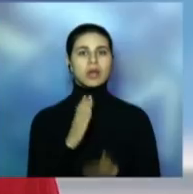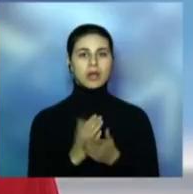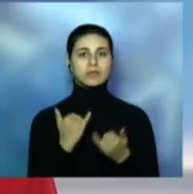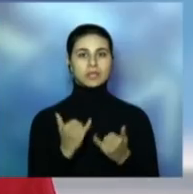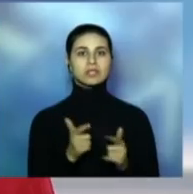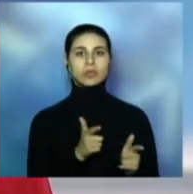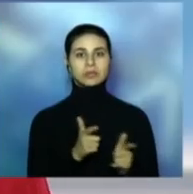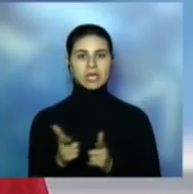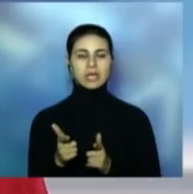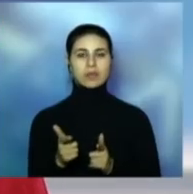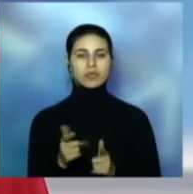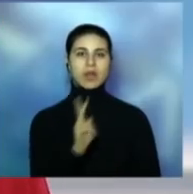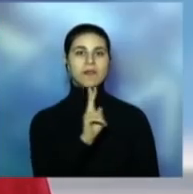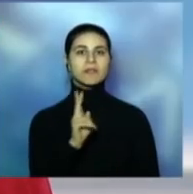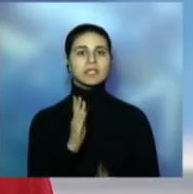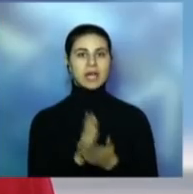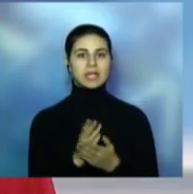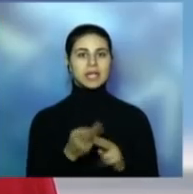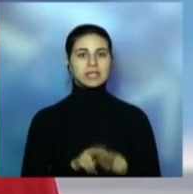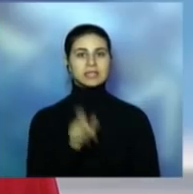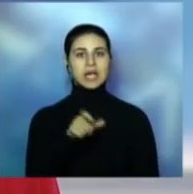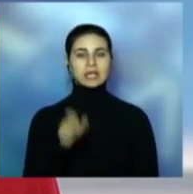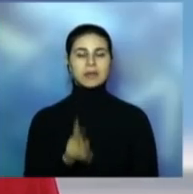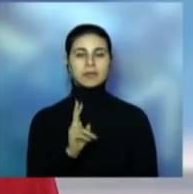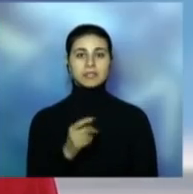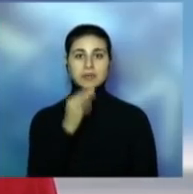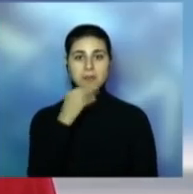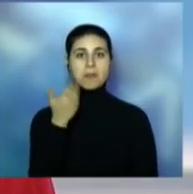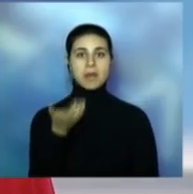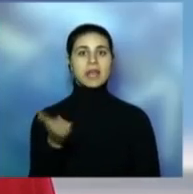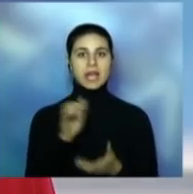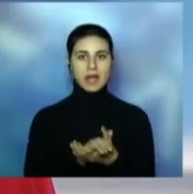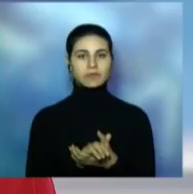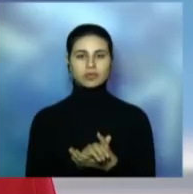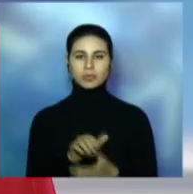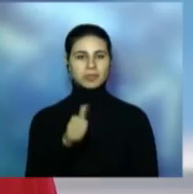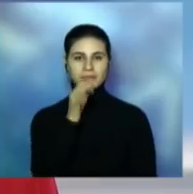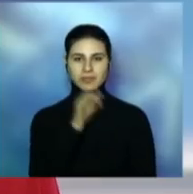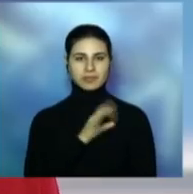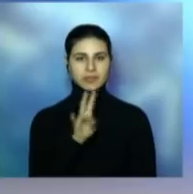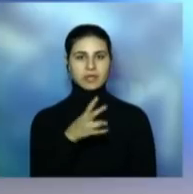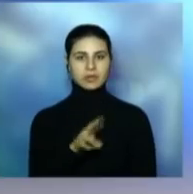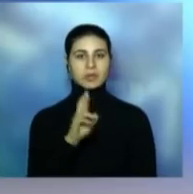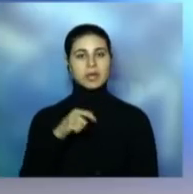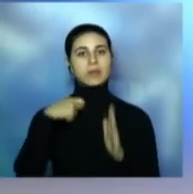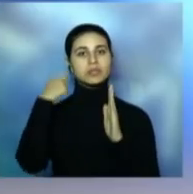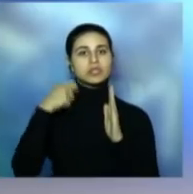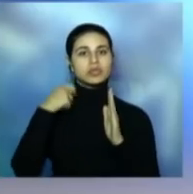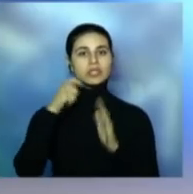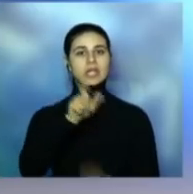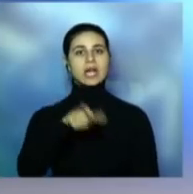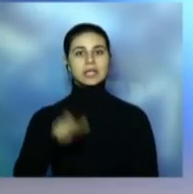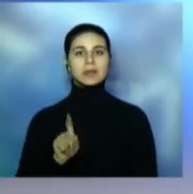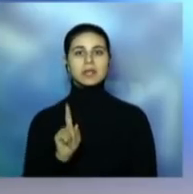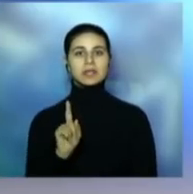დღეს მომზადებული? ვინ არიან ის ადამიანები, რომლებსაც მერე გავიცნობ, ჯერ არ გვითხრა, მაგრამ სიუჟეტის გმირები და